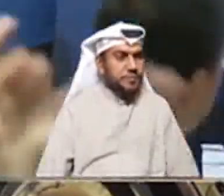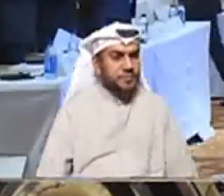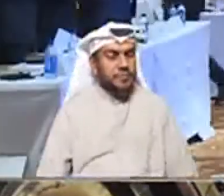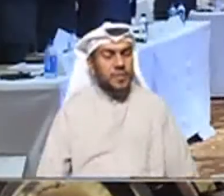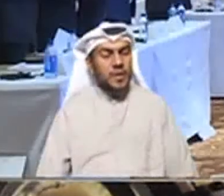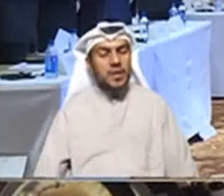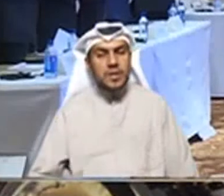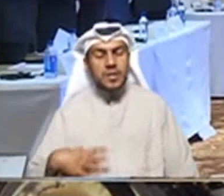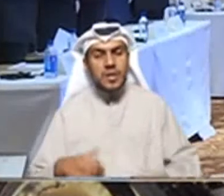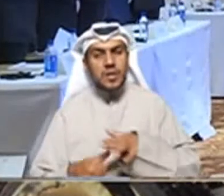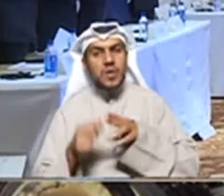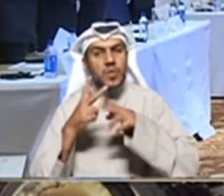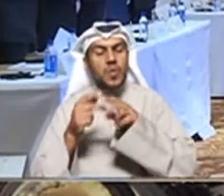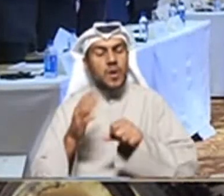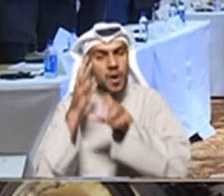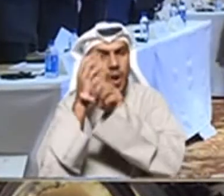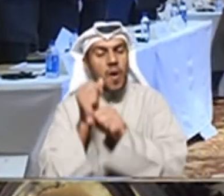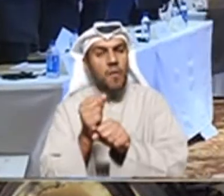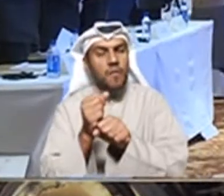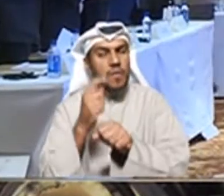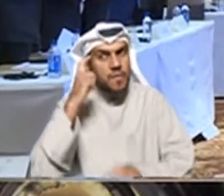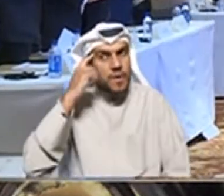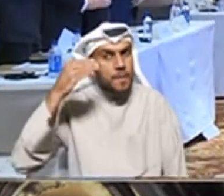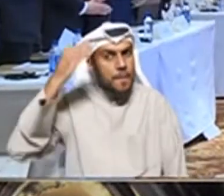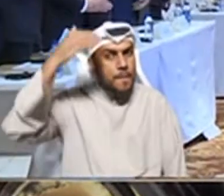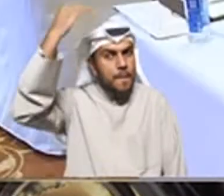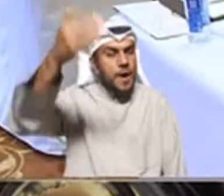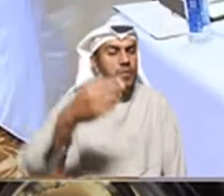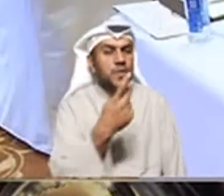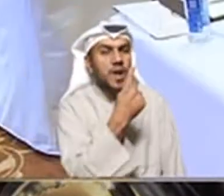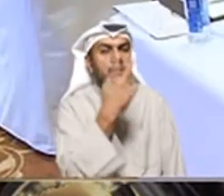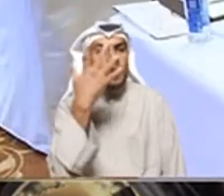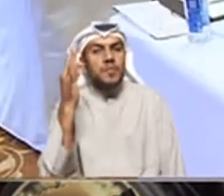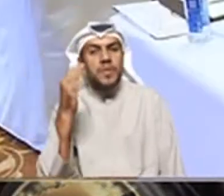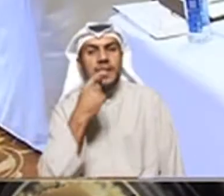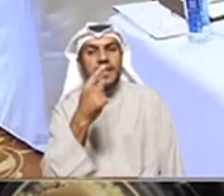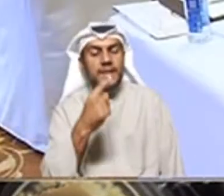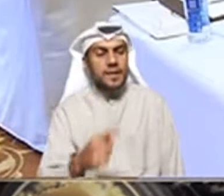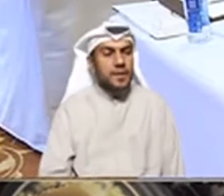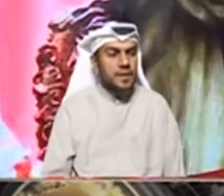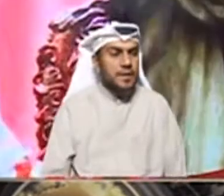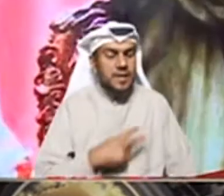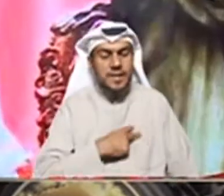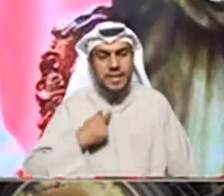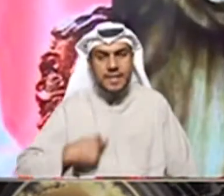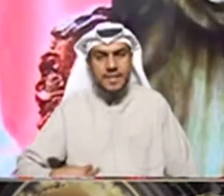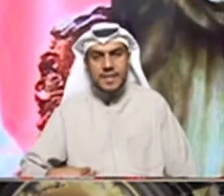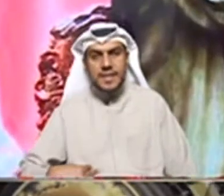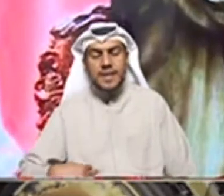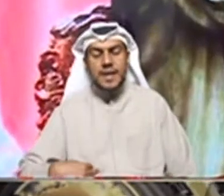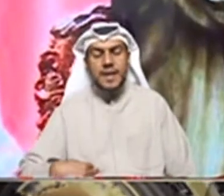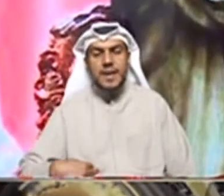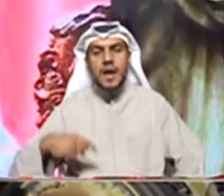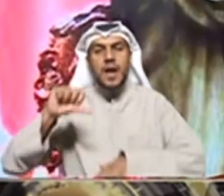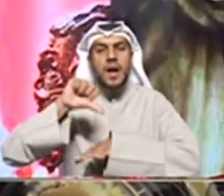الجديدة 2035 عنوان منتدى حواري عقد في العاصمة الصينية بيجين برئاسة معالي مبعوث